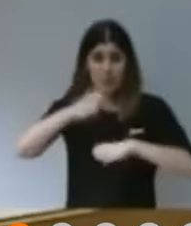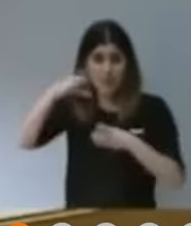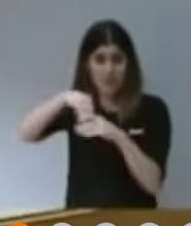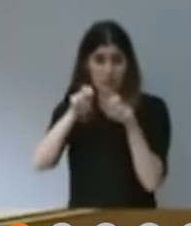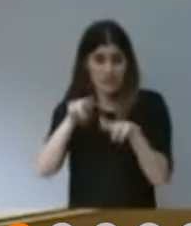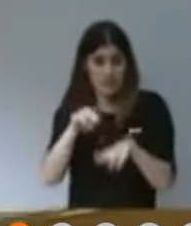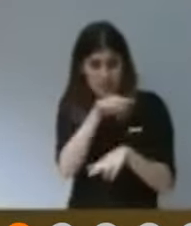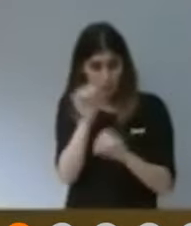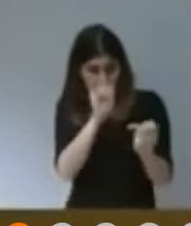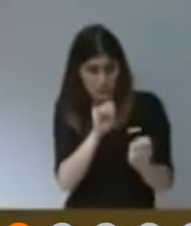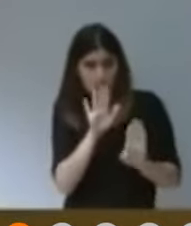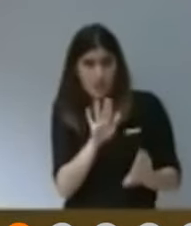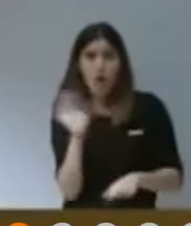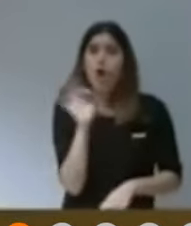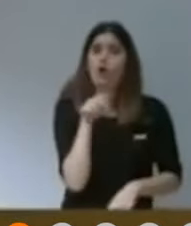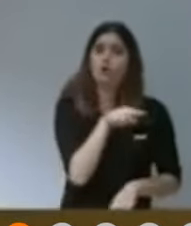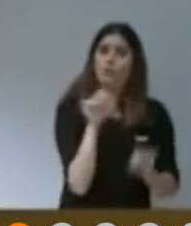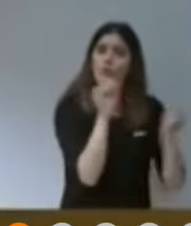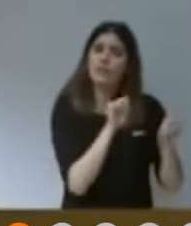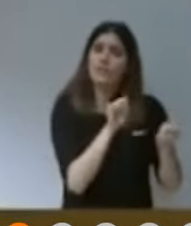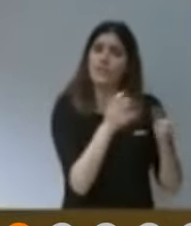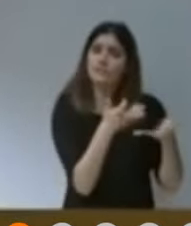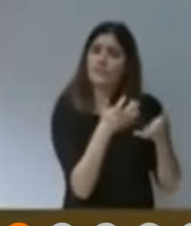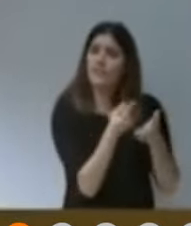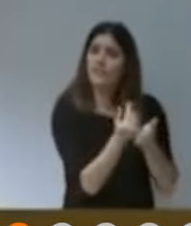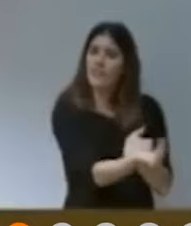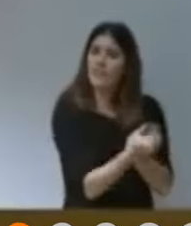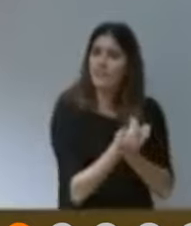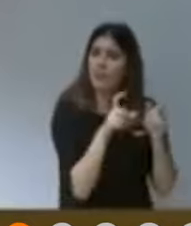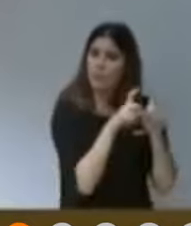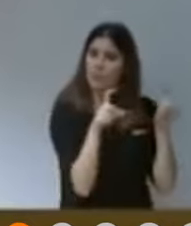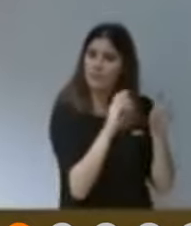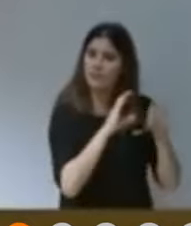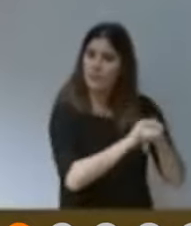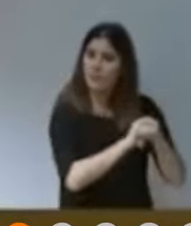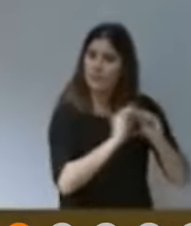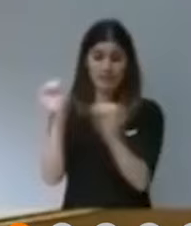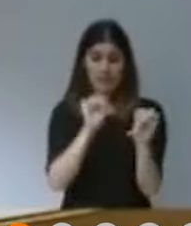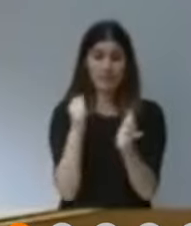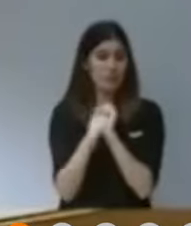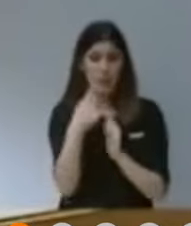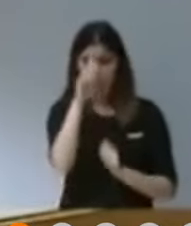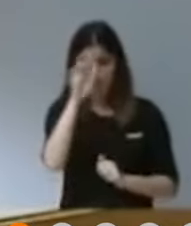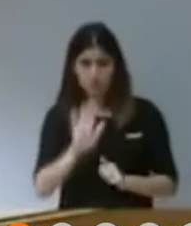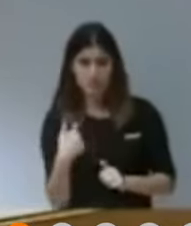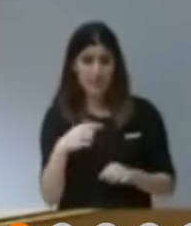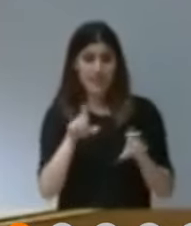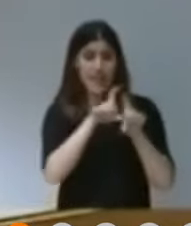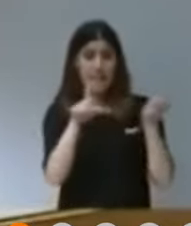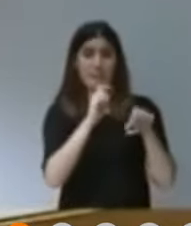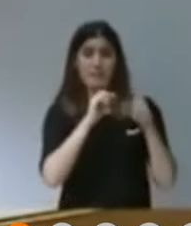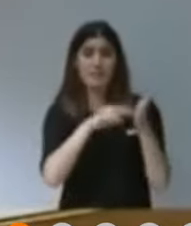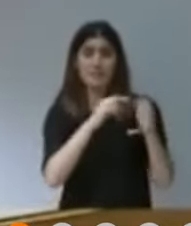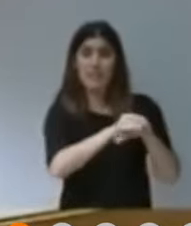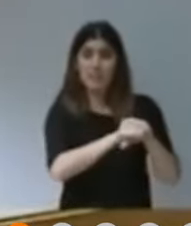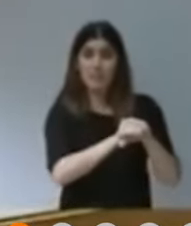en les residències, o està defensant el benefici de les empreses amigues de vostès. I aquestes empreses amigues